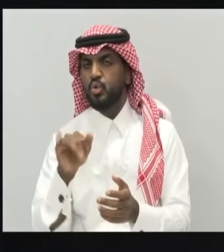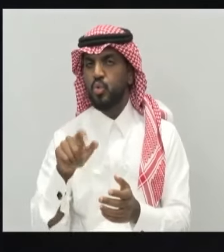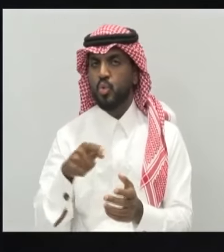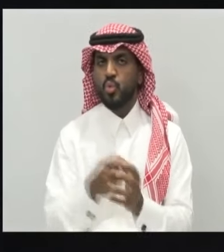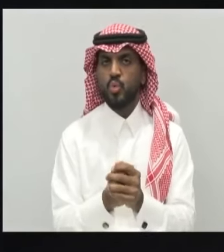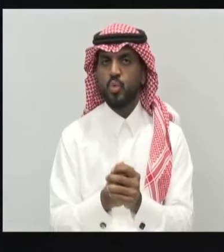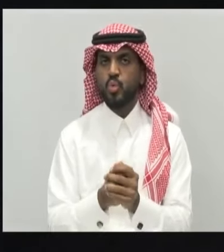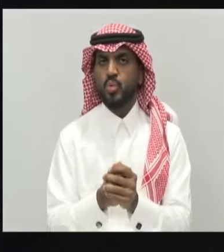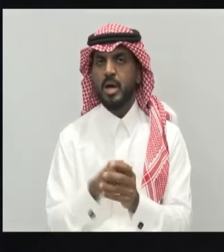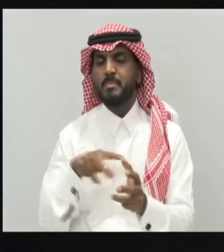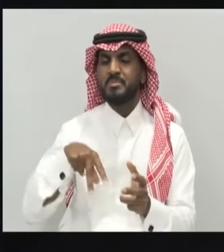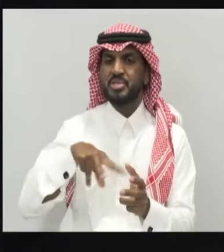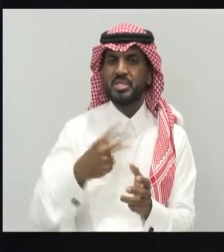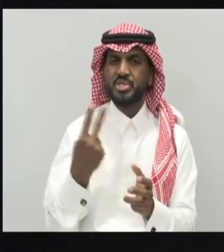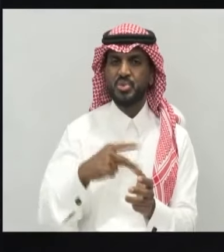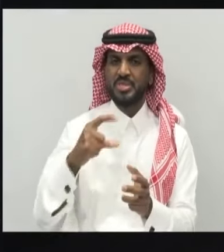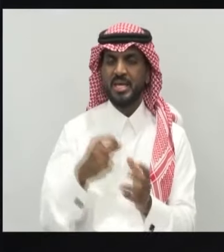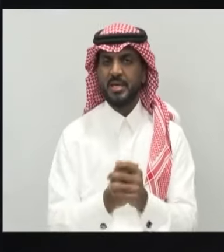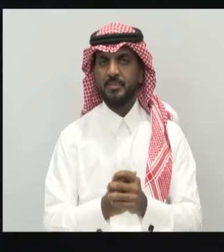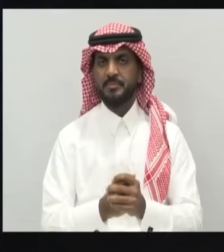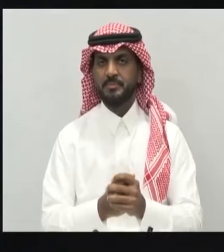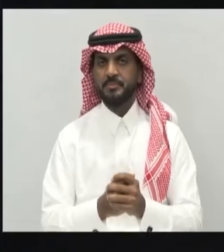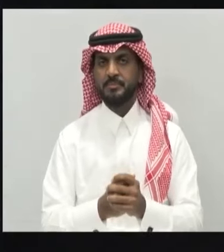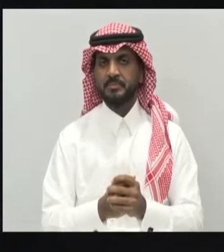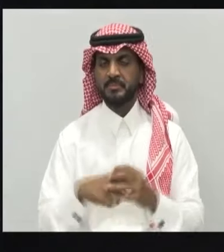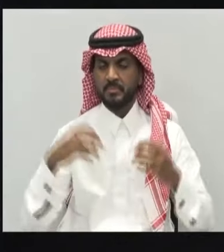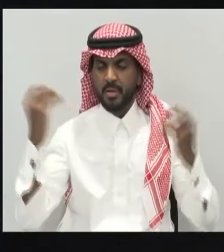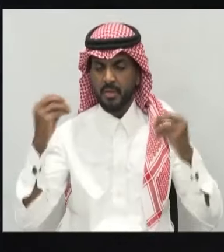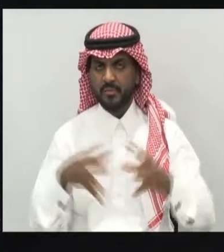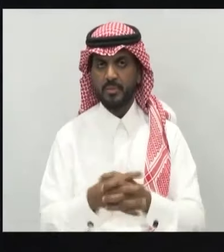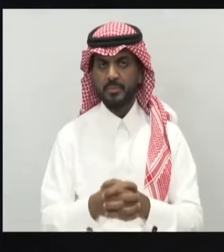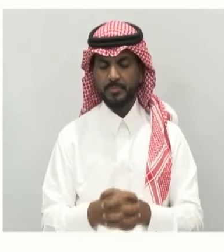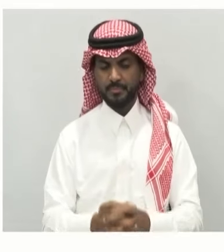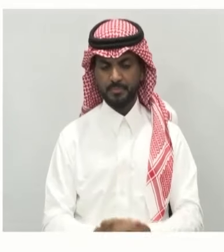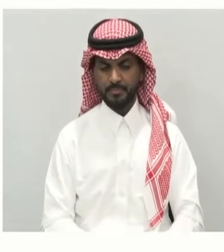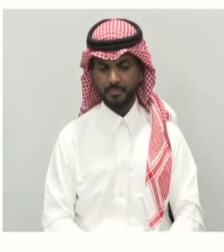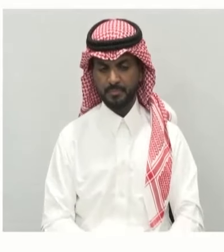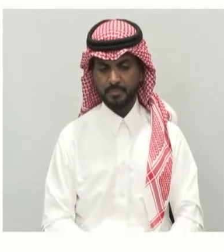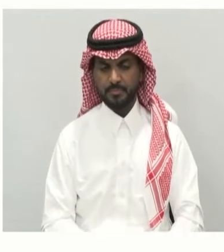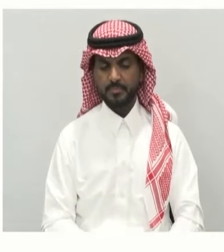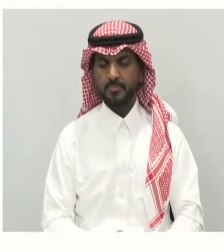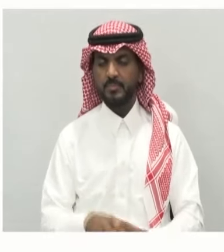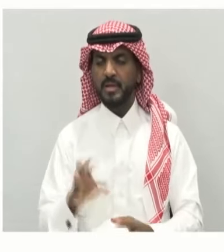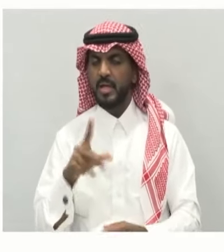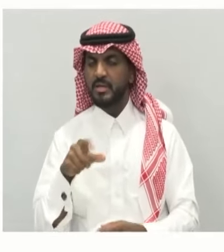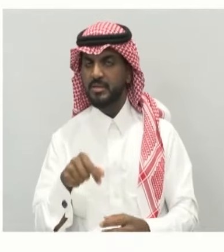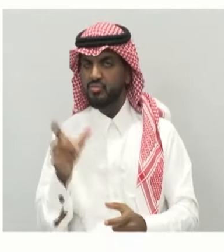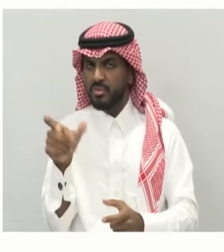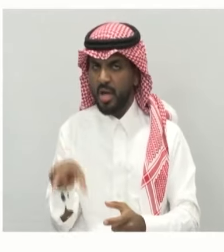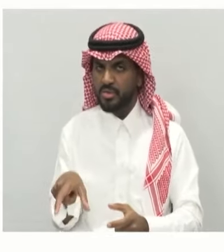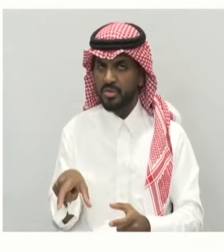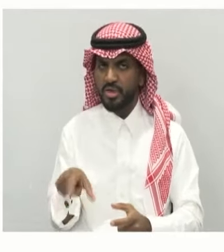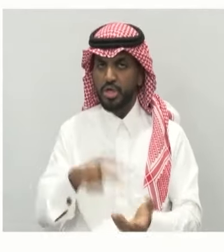لمده 20 دقيقه يا ابطال صح ولا لا بارك الله فيكم هل يستطيع شخص ان